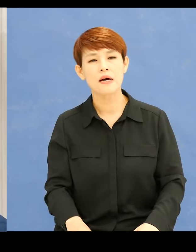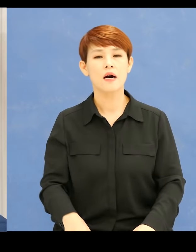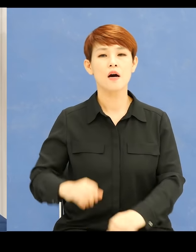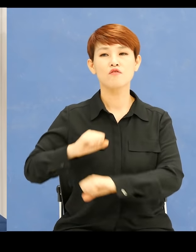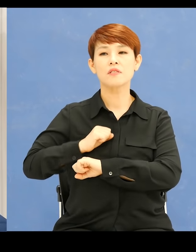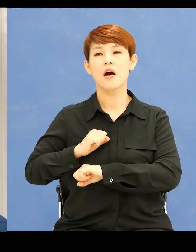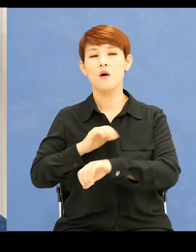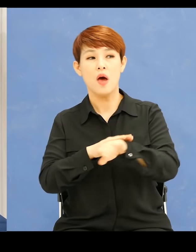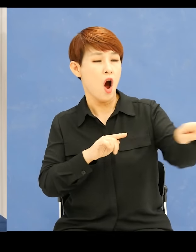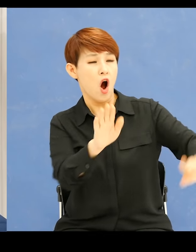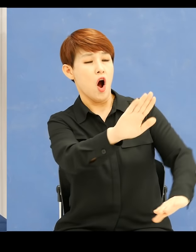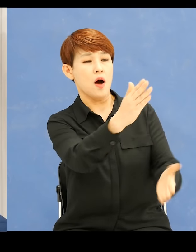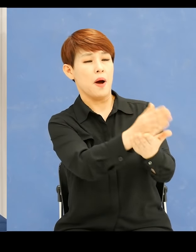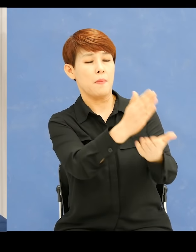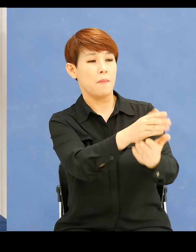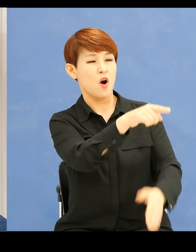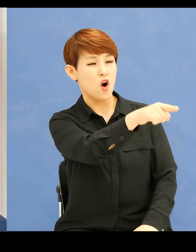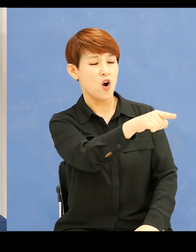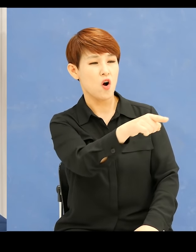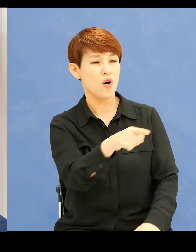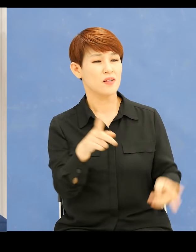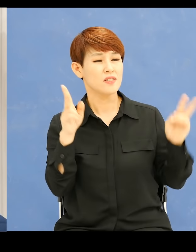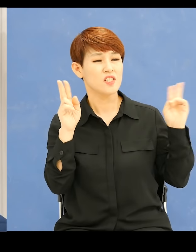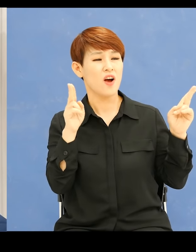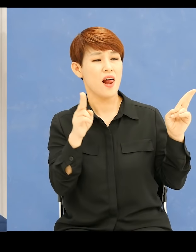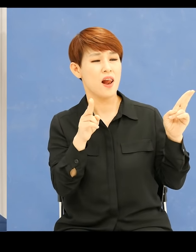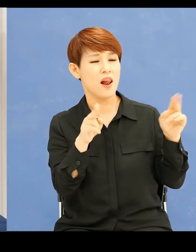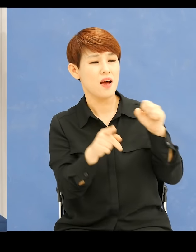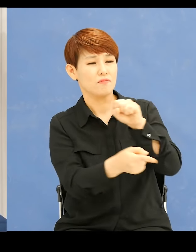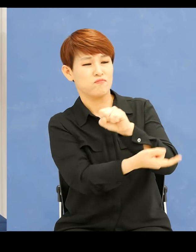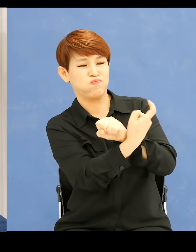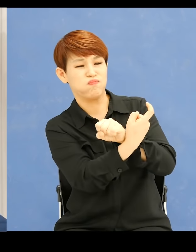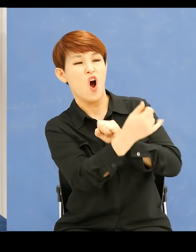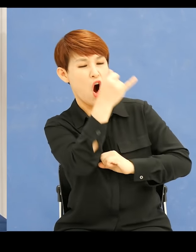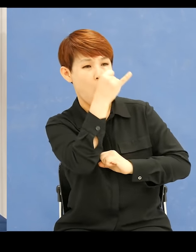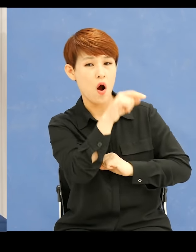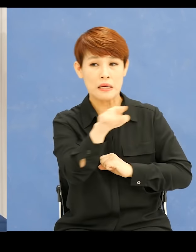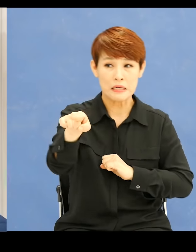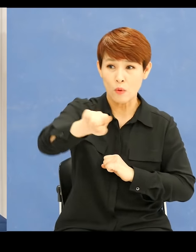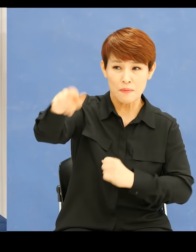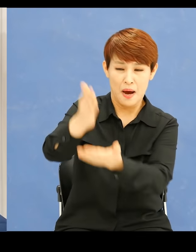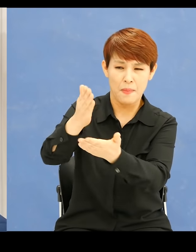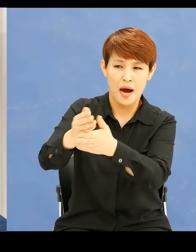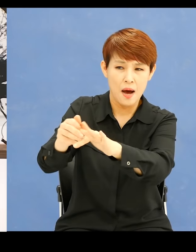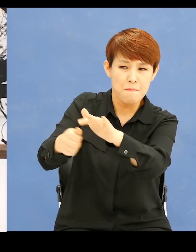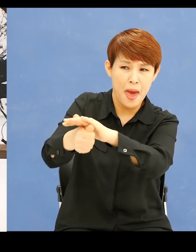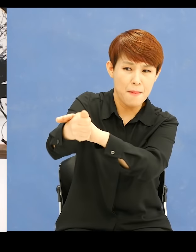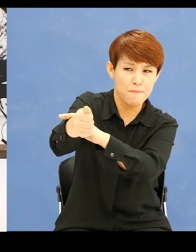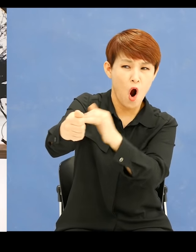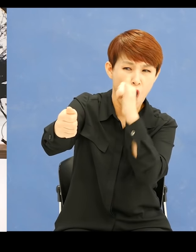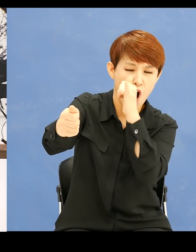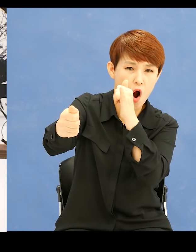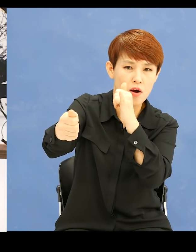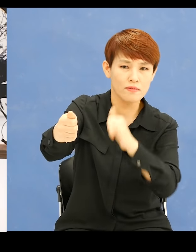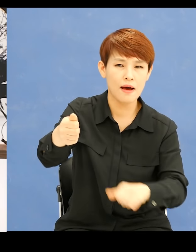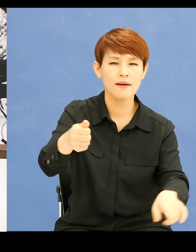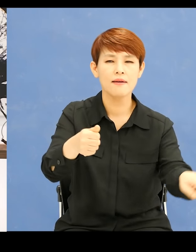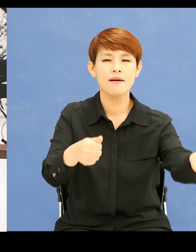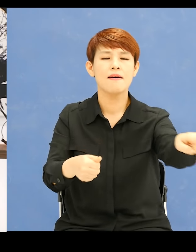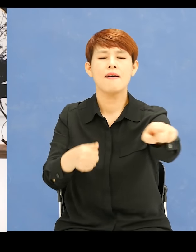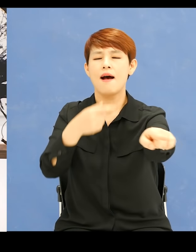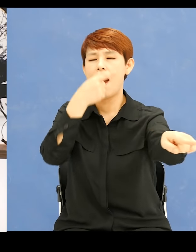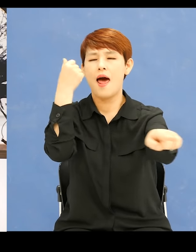예. 그러면서 군사들이 왼쪽으로 할 때 그쪽으로 가지마 거긴 정갈밭이야. 오른쪽으로 가지마 거기는 뱀들이 우글거려. 눈을